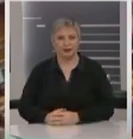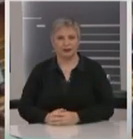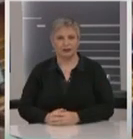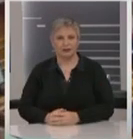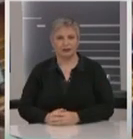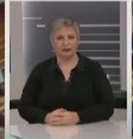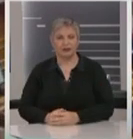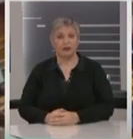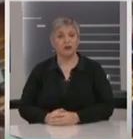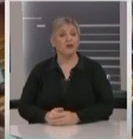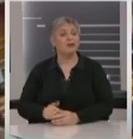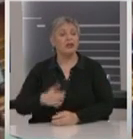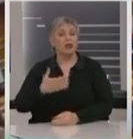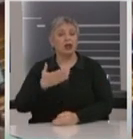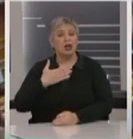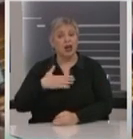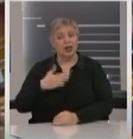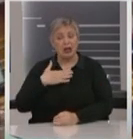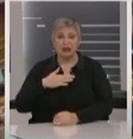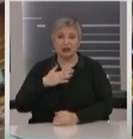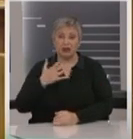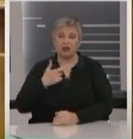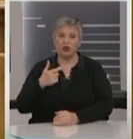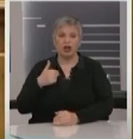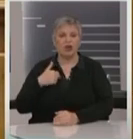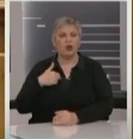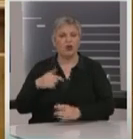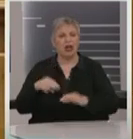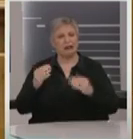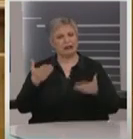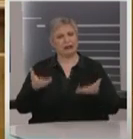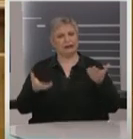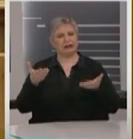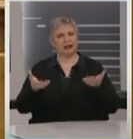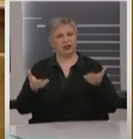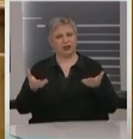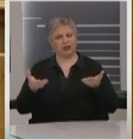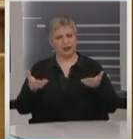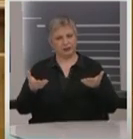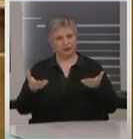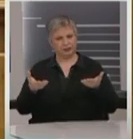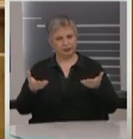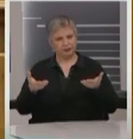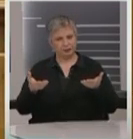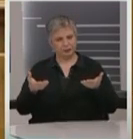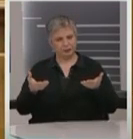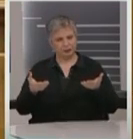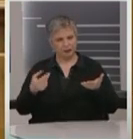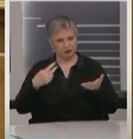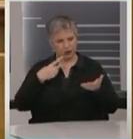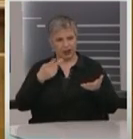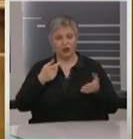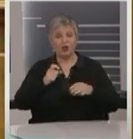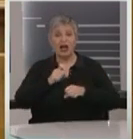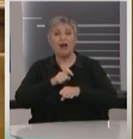Θέλετε όμως, μιας και ξεκίνησε αυτή η σύγκριση, Και σας λέω, τώρα είναι έτσι,